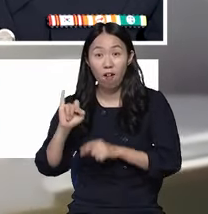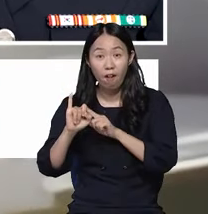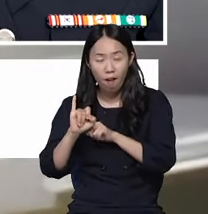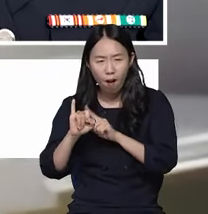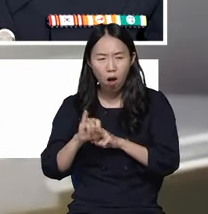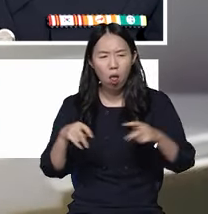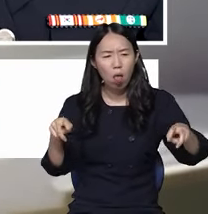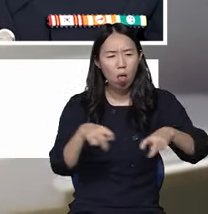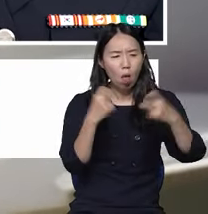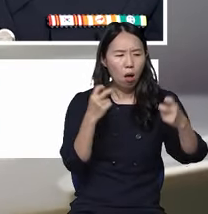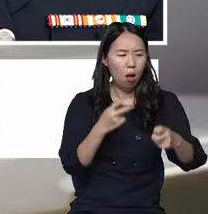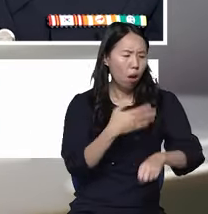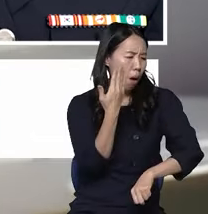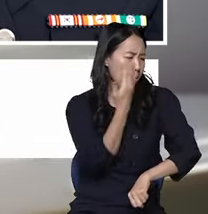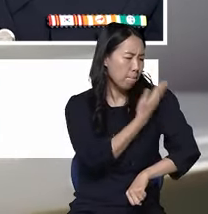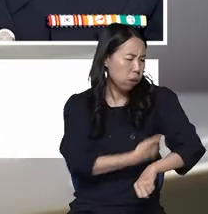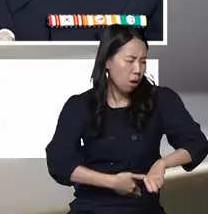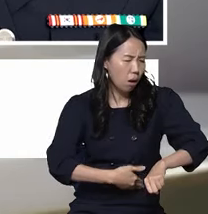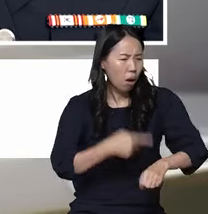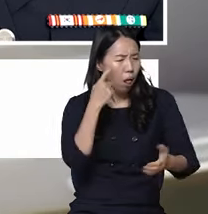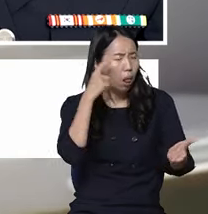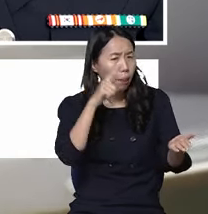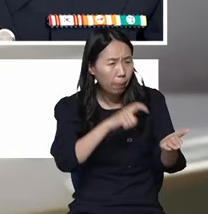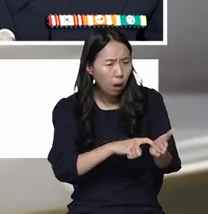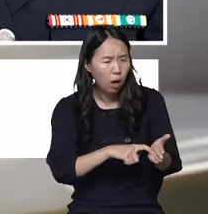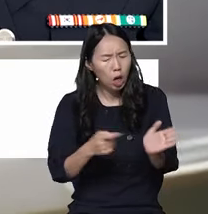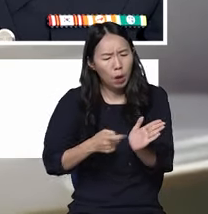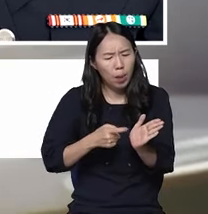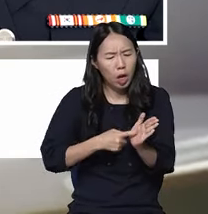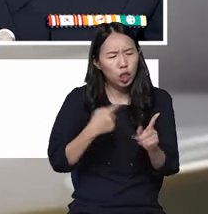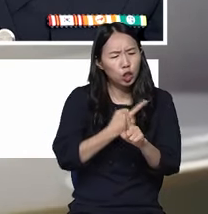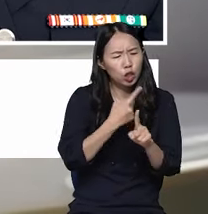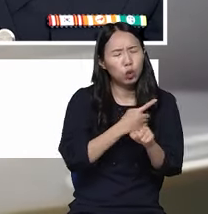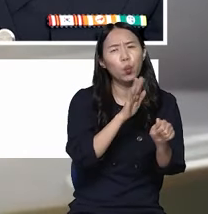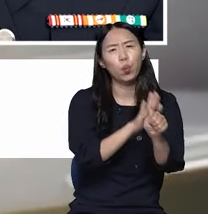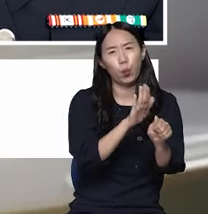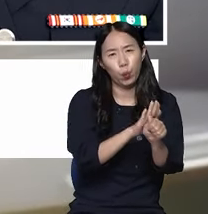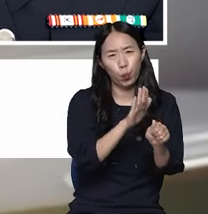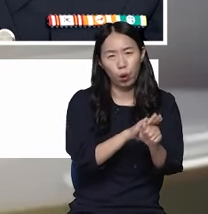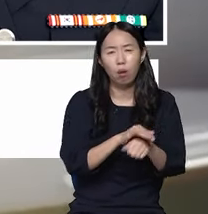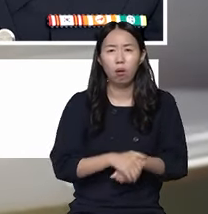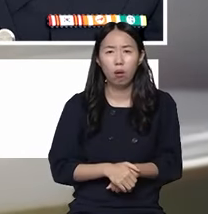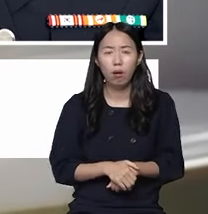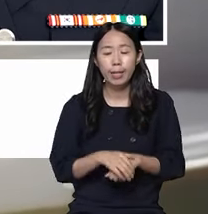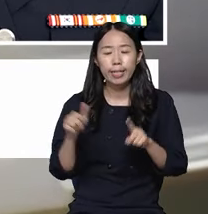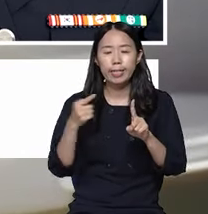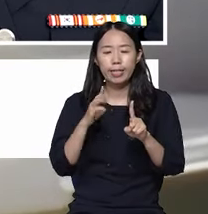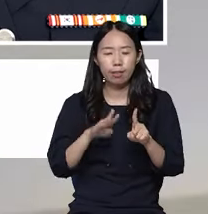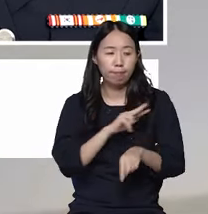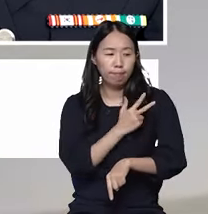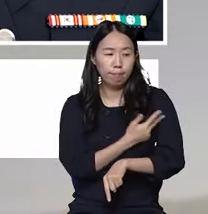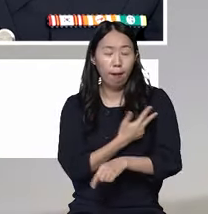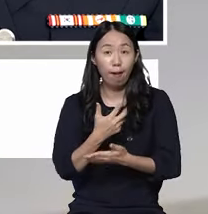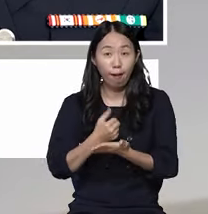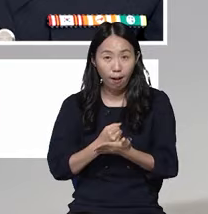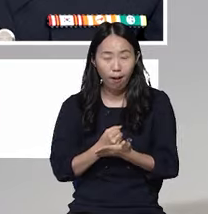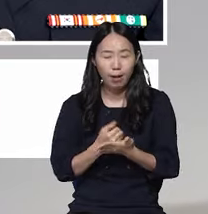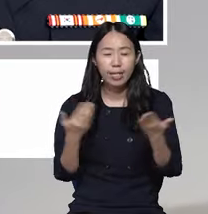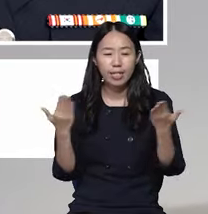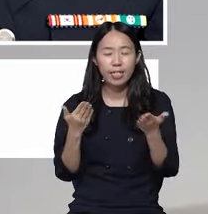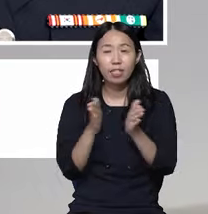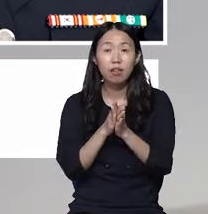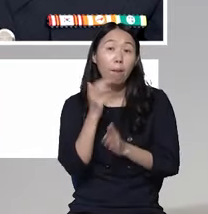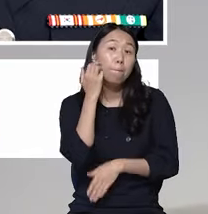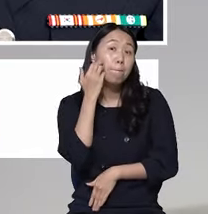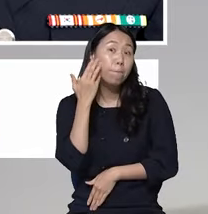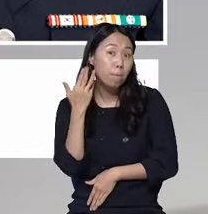교통사고로 팔이 절단된 오토바이 운전자를 발견하고 응급처치에 나섰습니다. 1급 응급구조사 자격을 갖추고 8개월 차